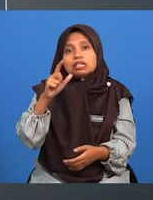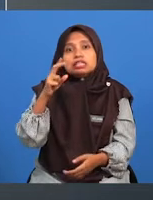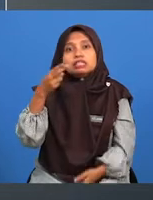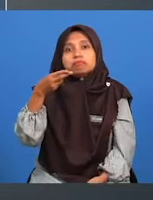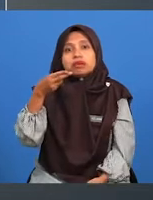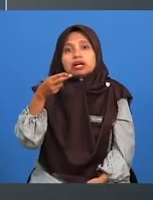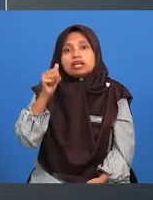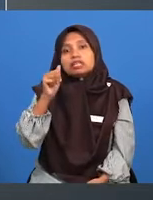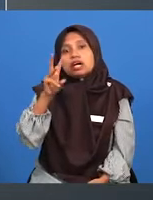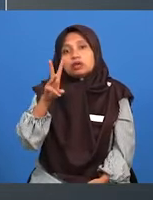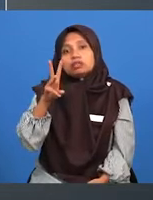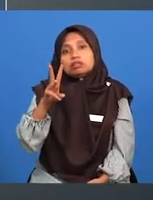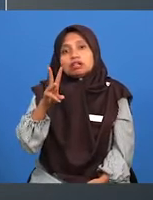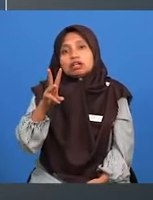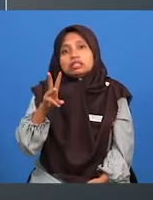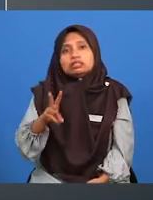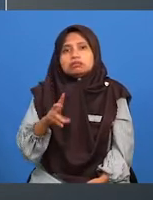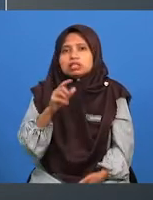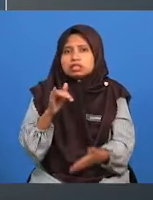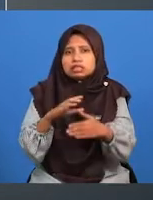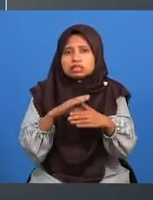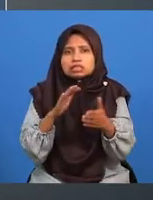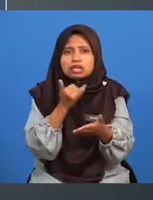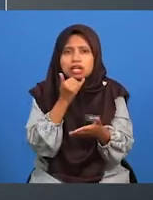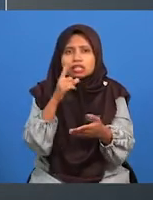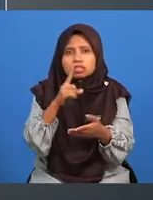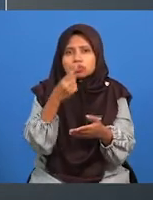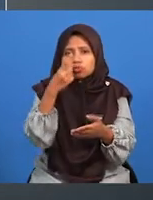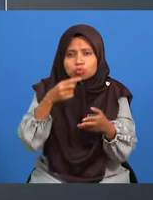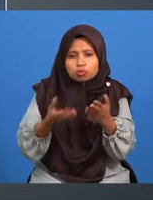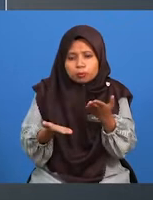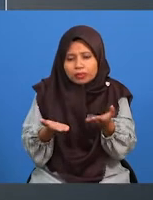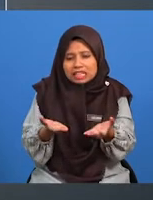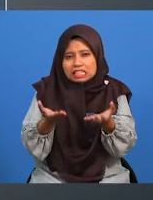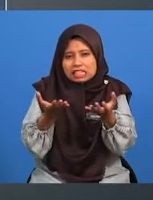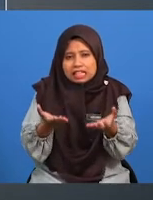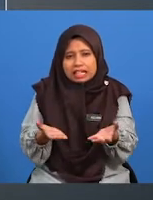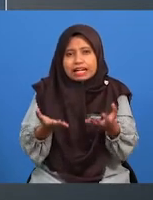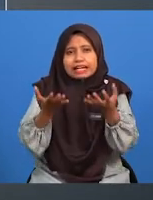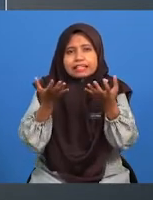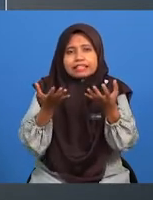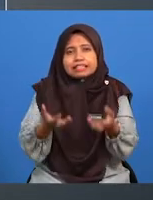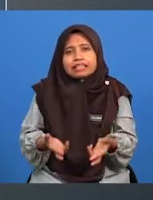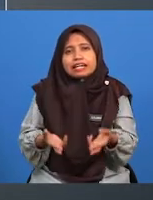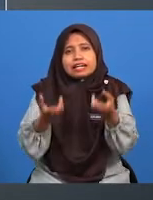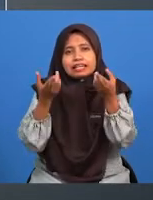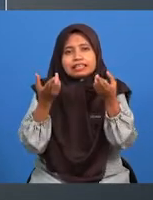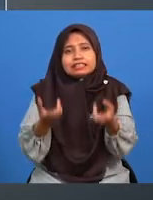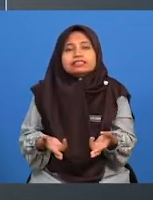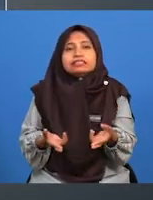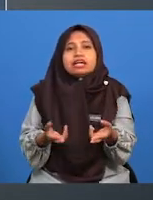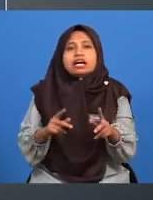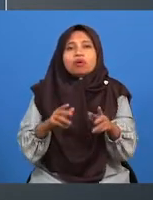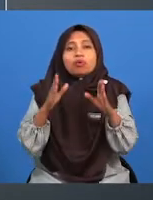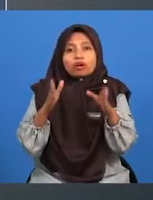al-wadi'ah dan al-qardu sebagai salah satu cara meringankan kesusahan anggota